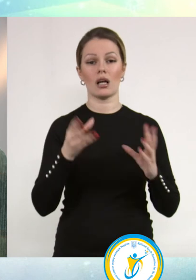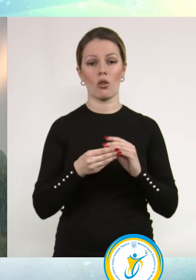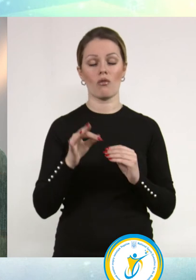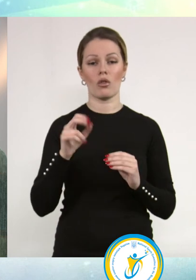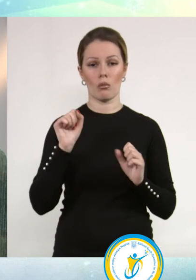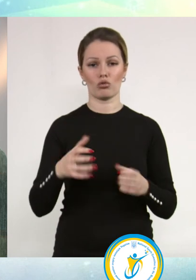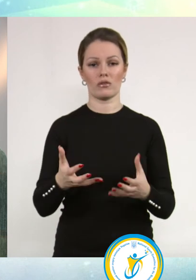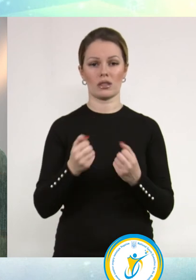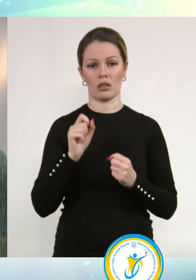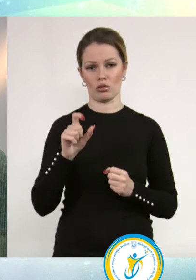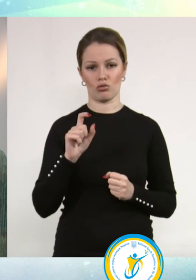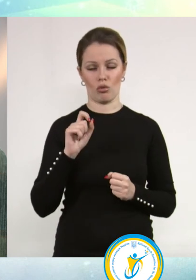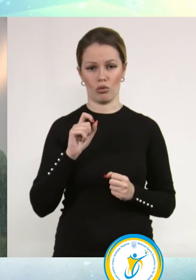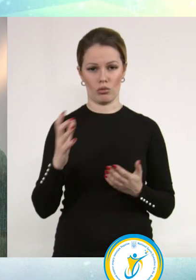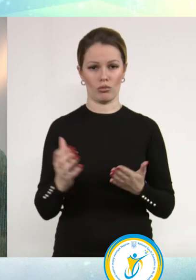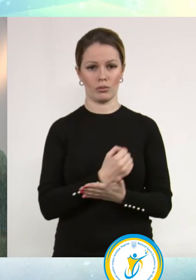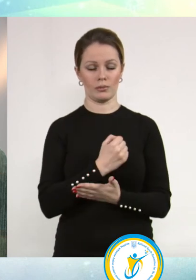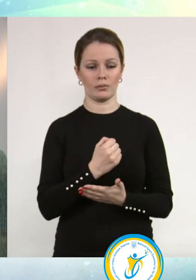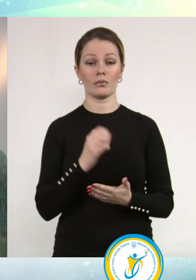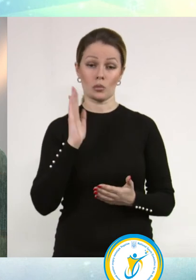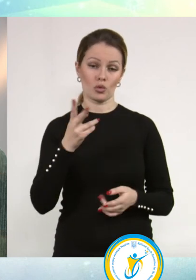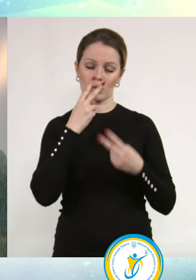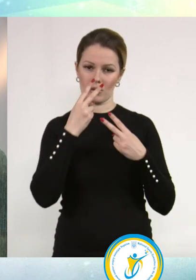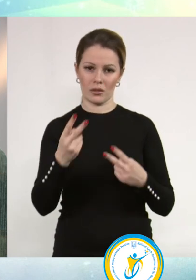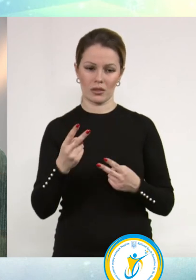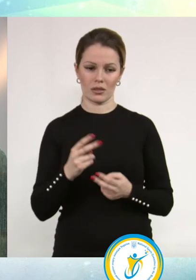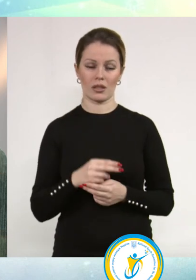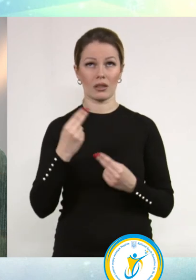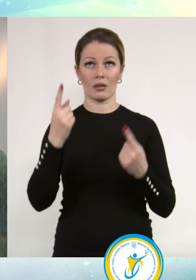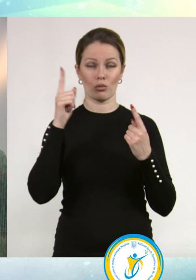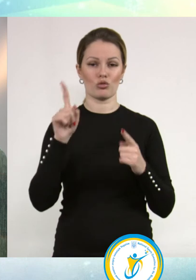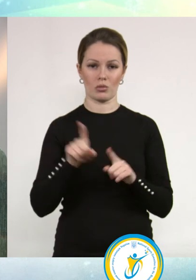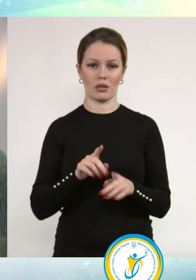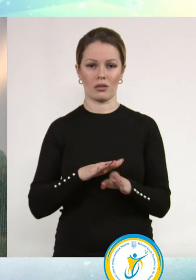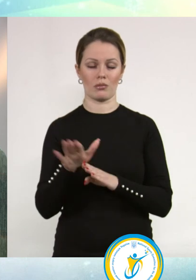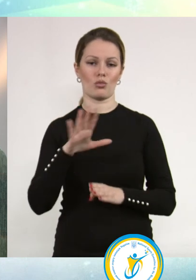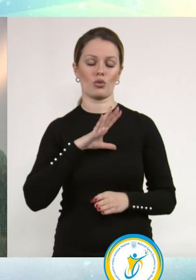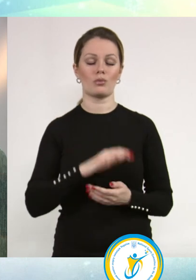вона може взяти золото. Но будемо дивитися, дай Боже, щоб так воно і